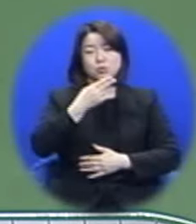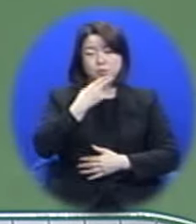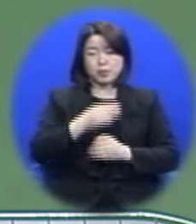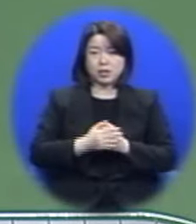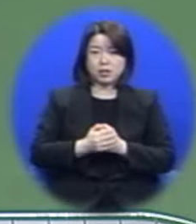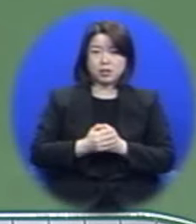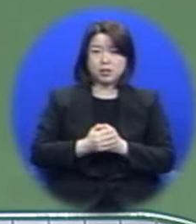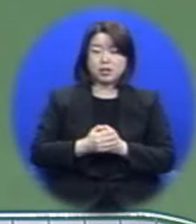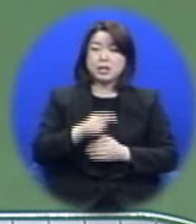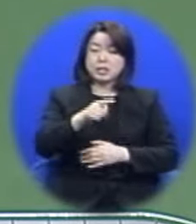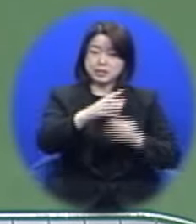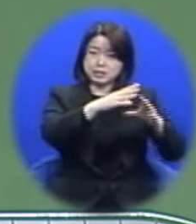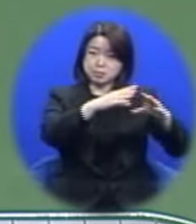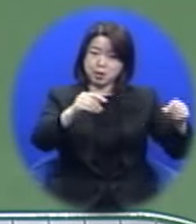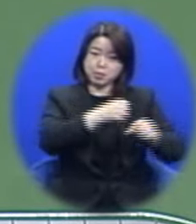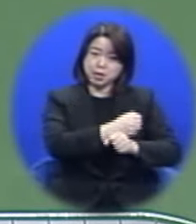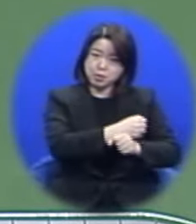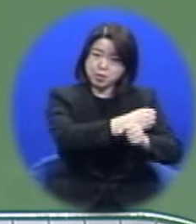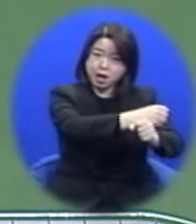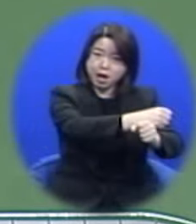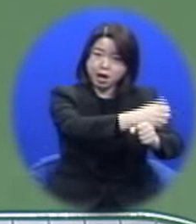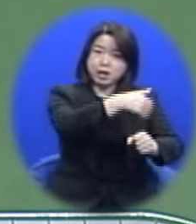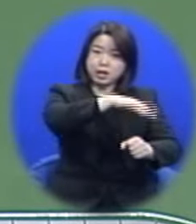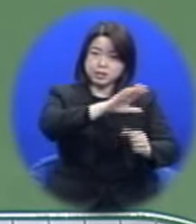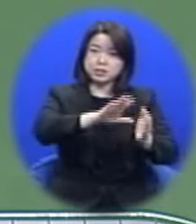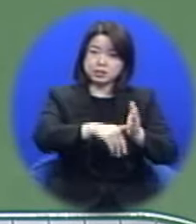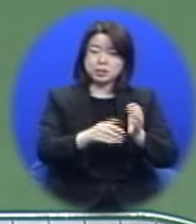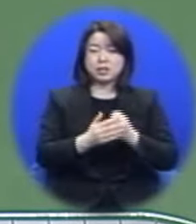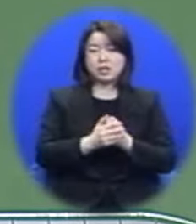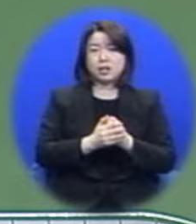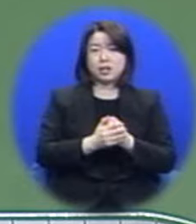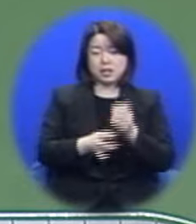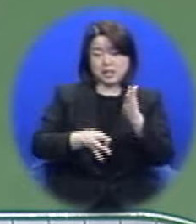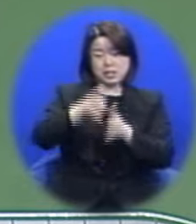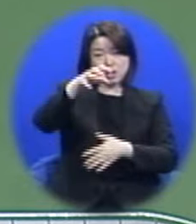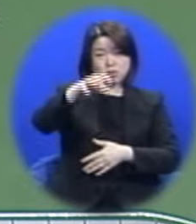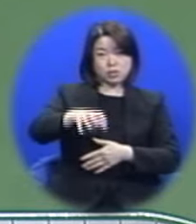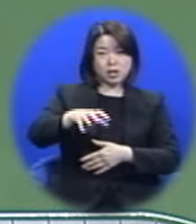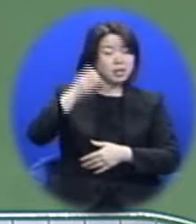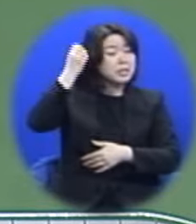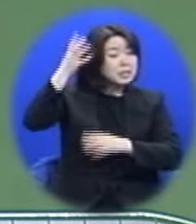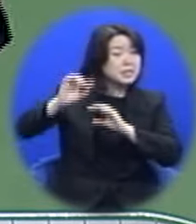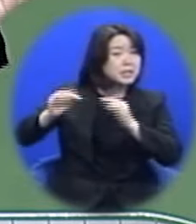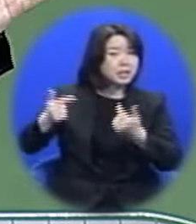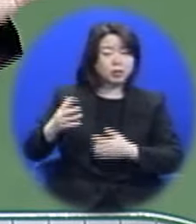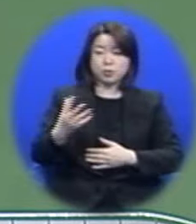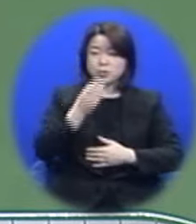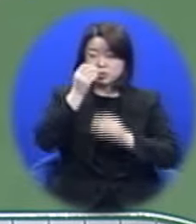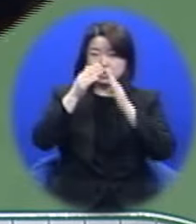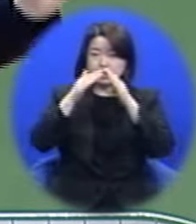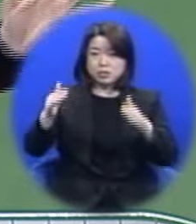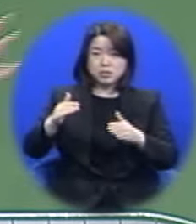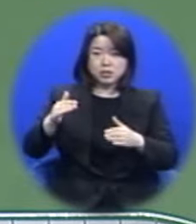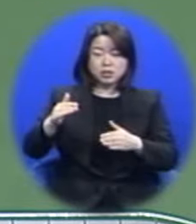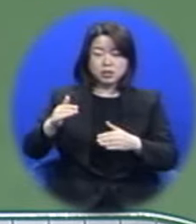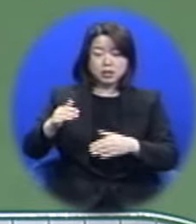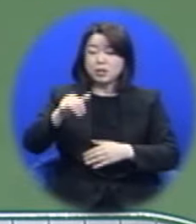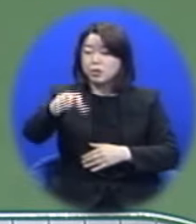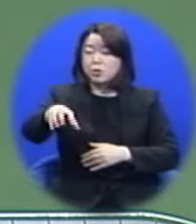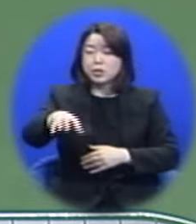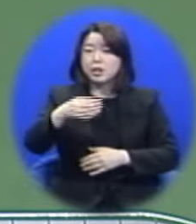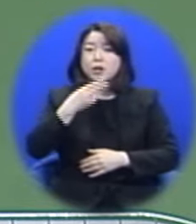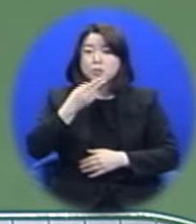그들은 그 바벨론 포로로 잡혀갔을 때 그들은 예루살렘에 있지 않았고 성전에 있지 않았고 성전은 다